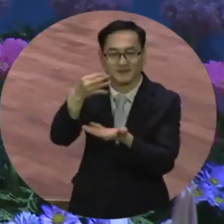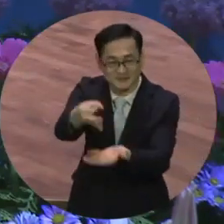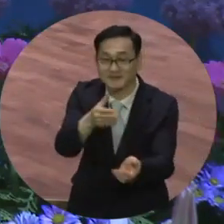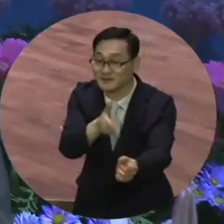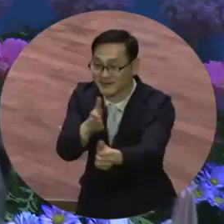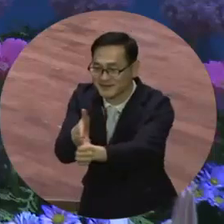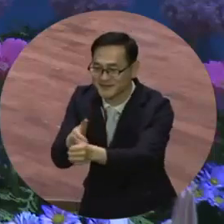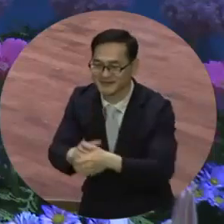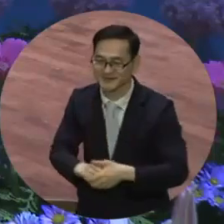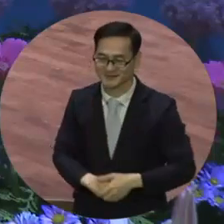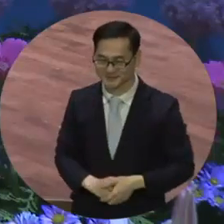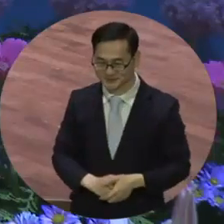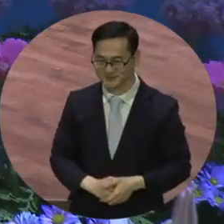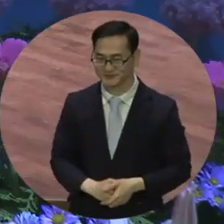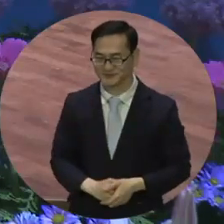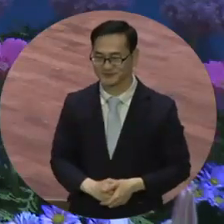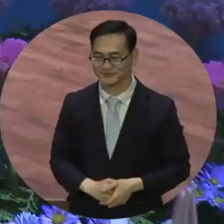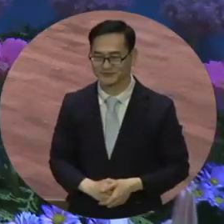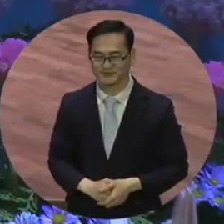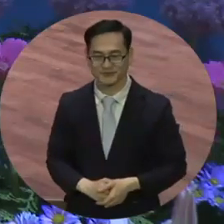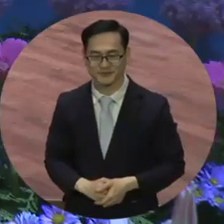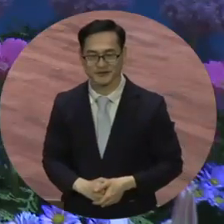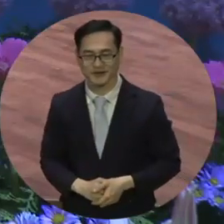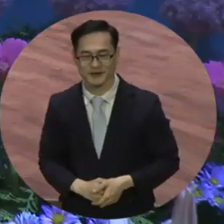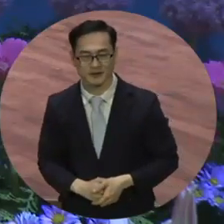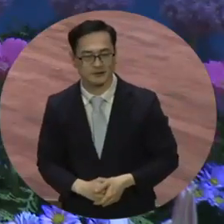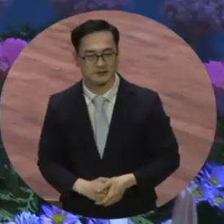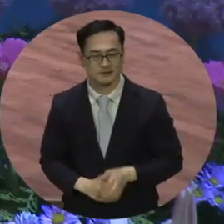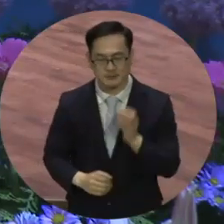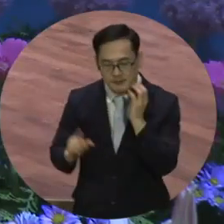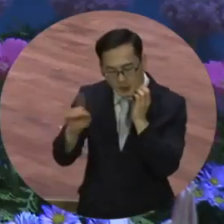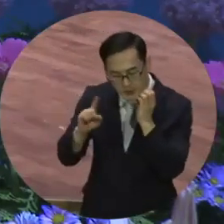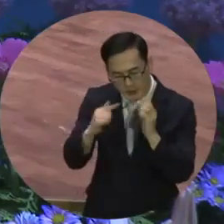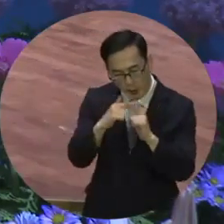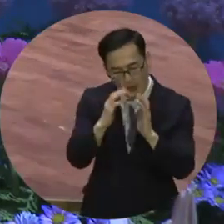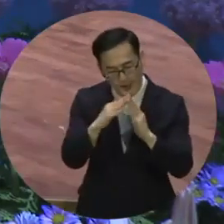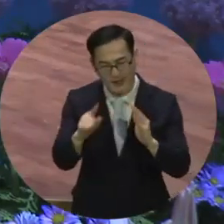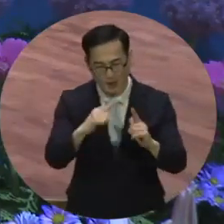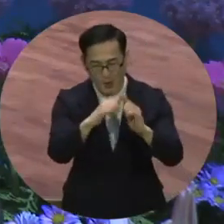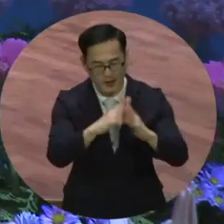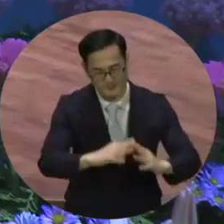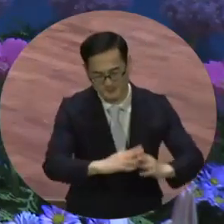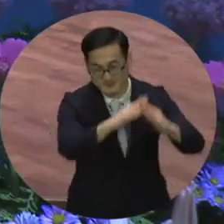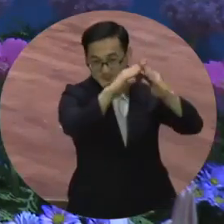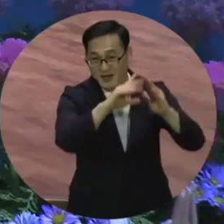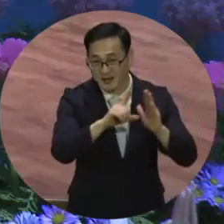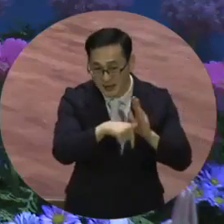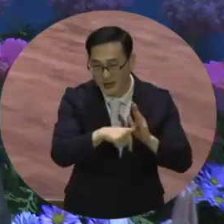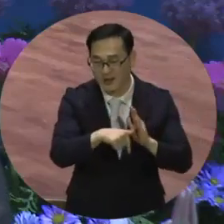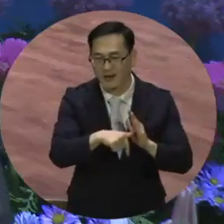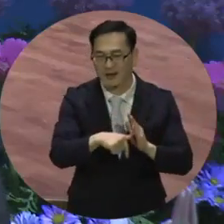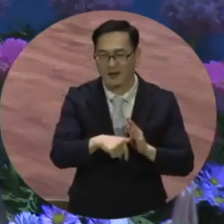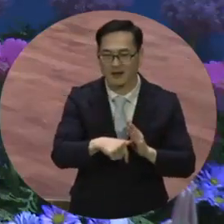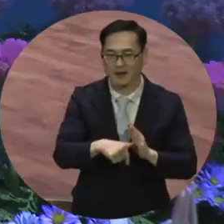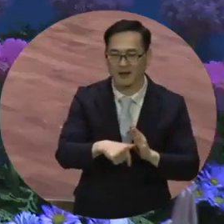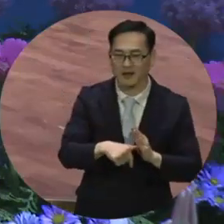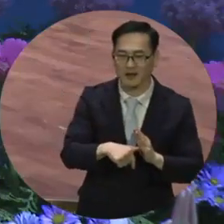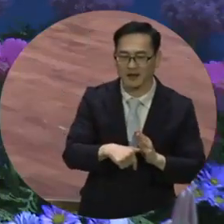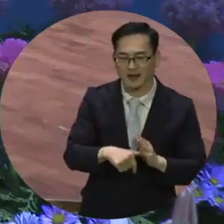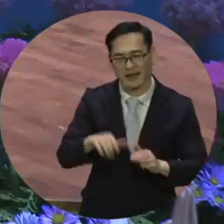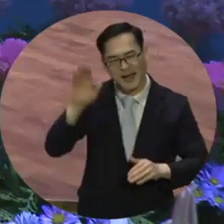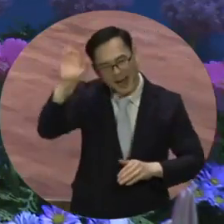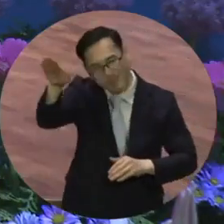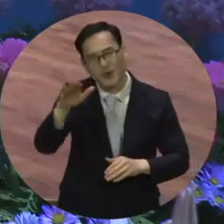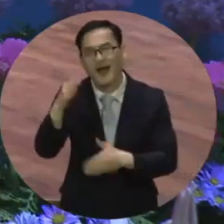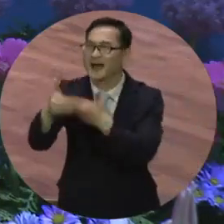어떤 교회 실제로 있었습니다. 성전을 건축하려는데 하나님께서 이 역사하셔서 축복하실